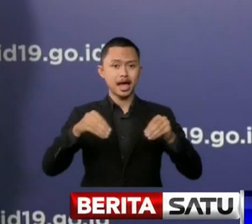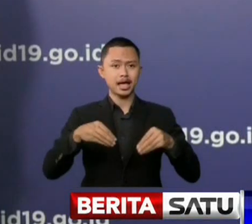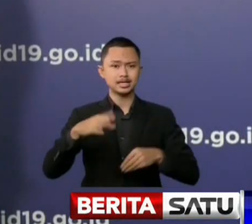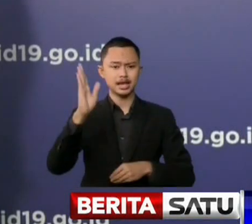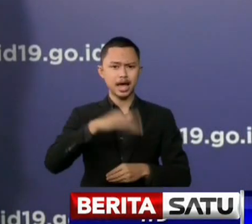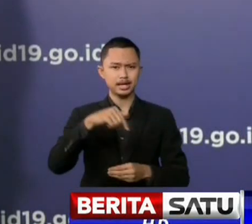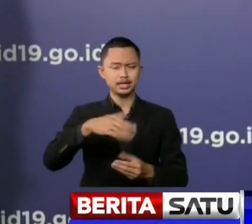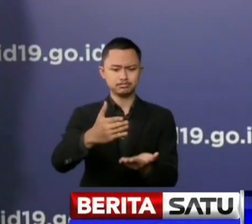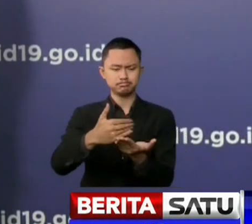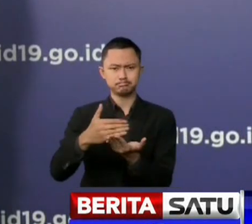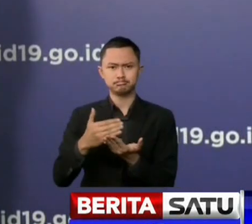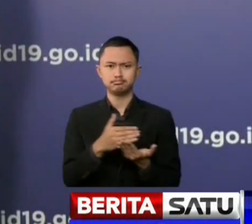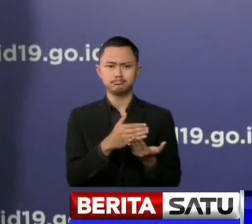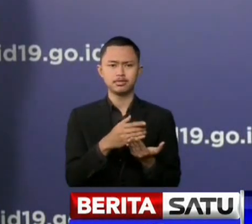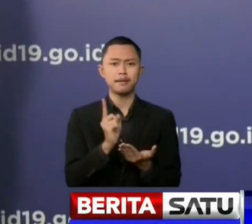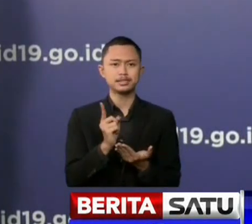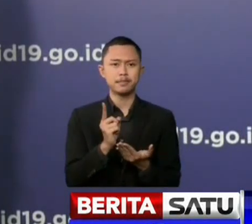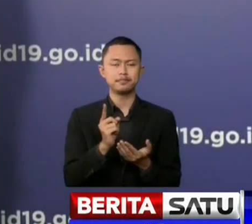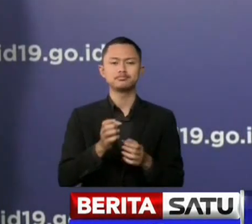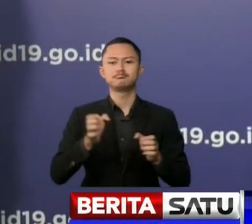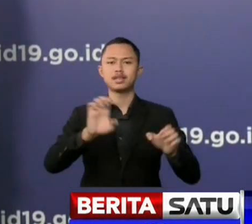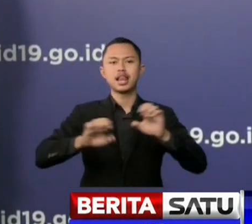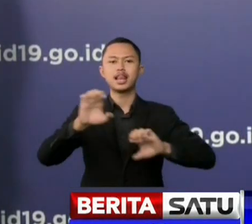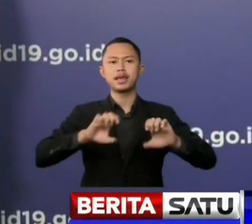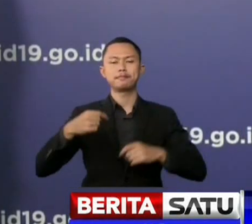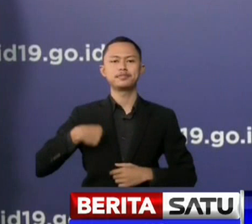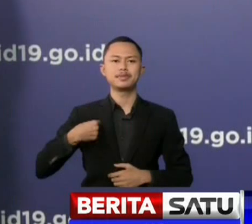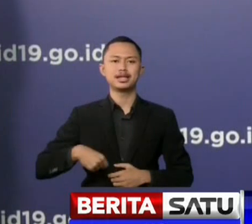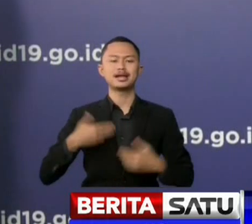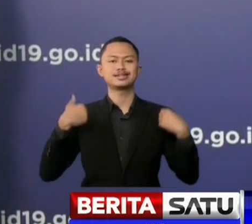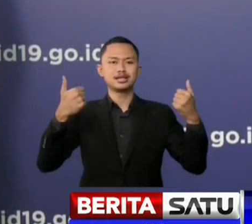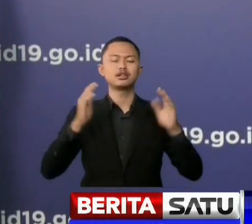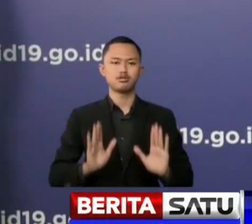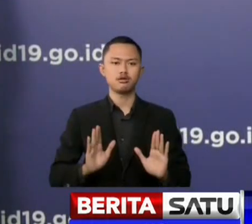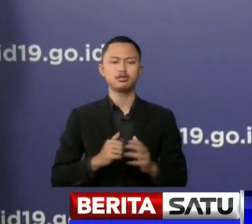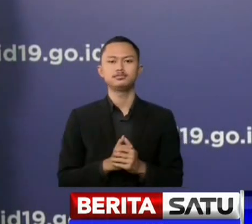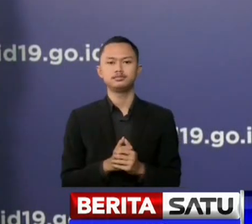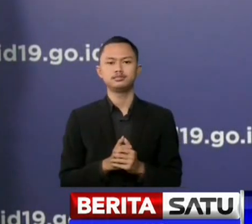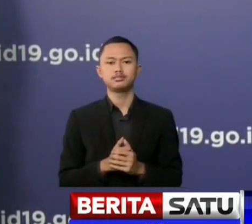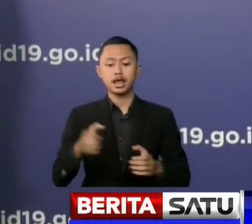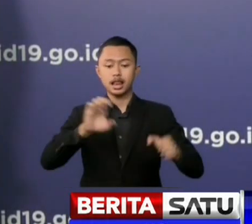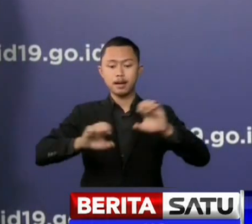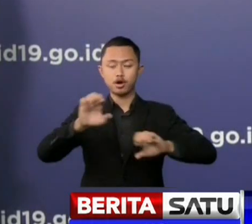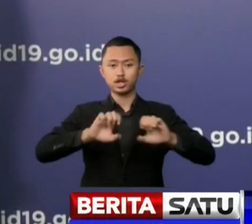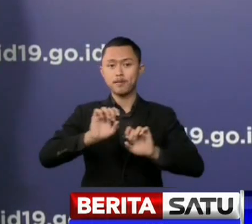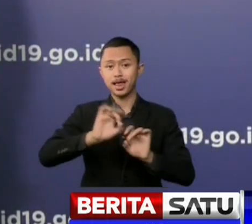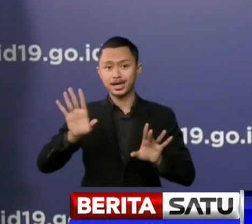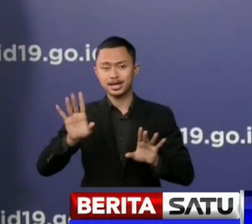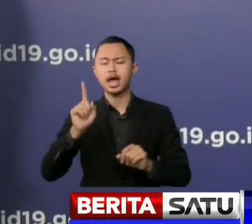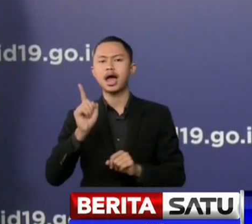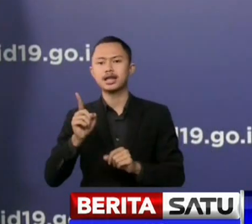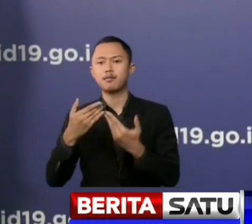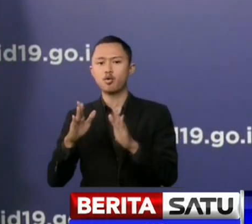yang kita dapatkan sebagian besar darah dari laboratorium jejaring Kementerian Kesehatan dan beberapa laboratorium lain yang tetap